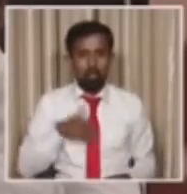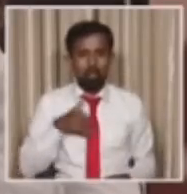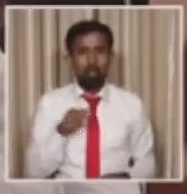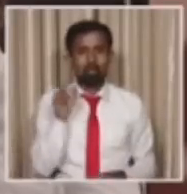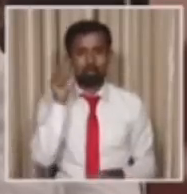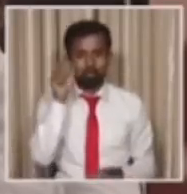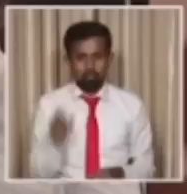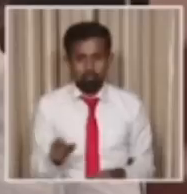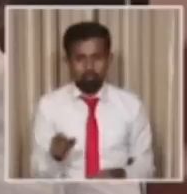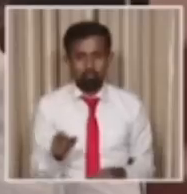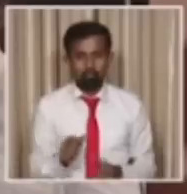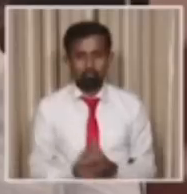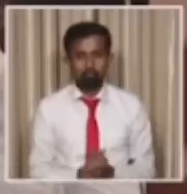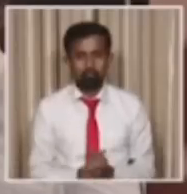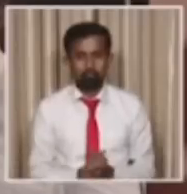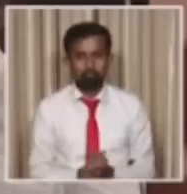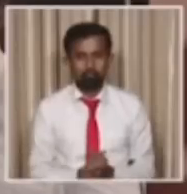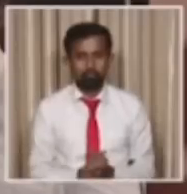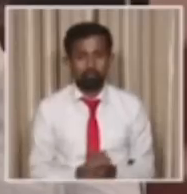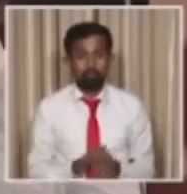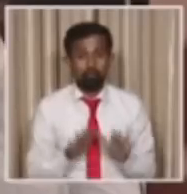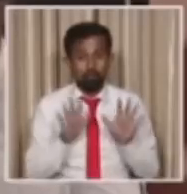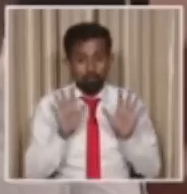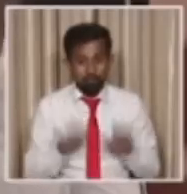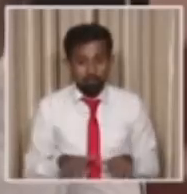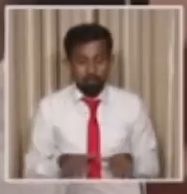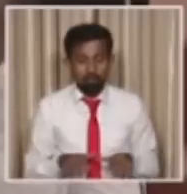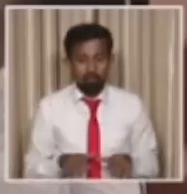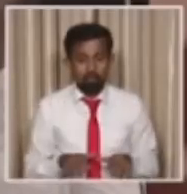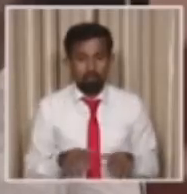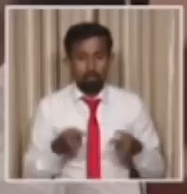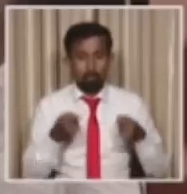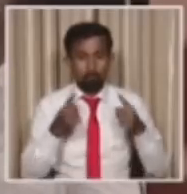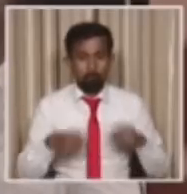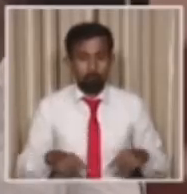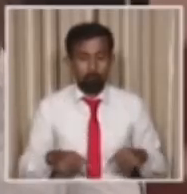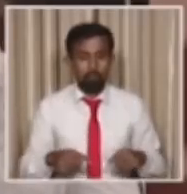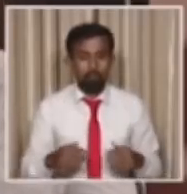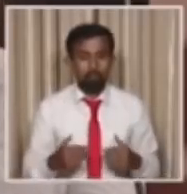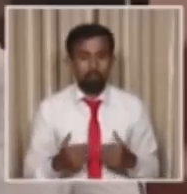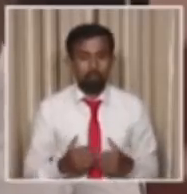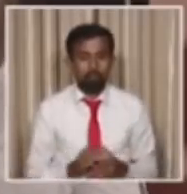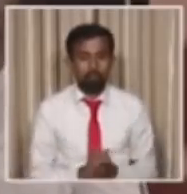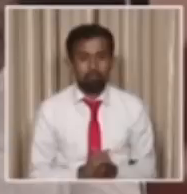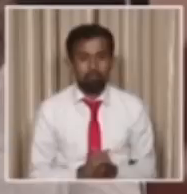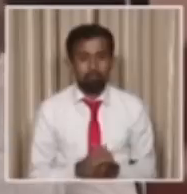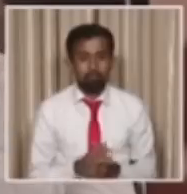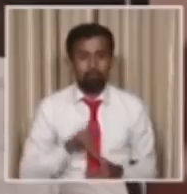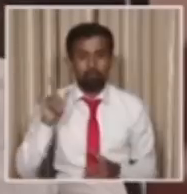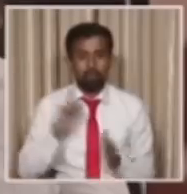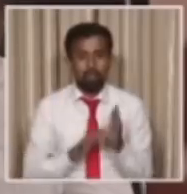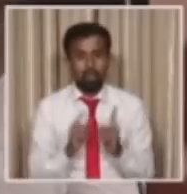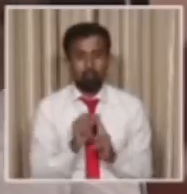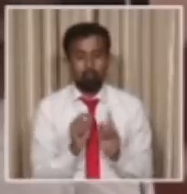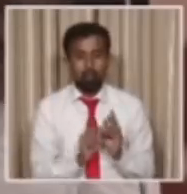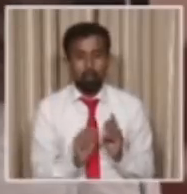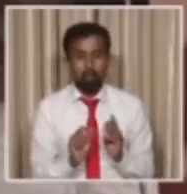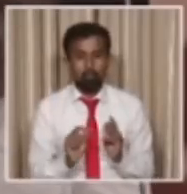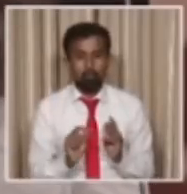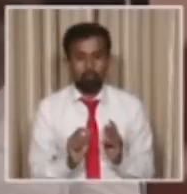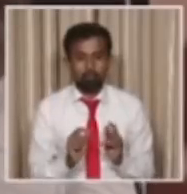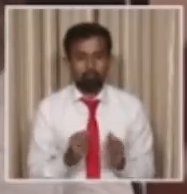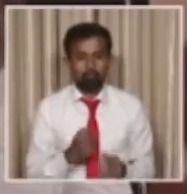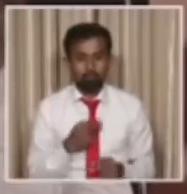හැටියට. දැන් අන්තිමේට ඊට පස්සේ අපේ මේ විදේශ අමාත්‍යංශයෙන්